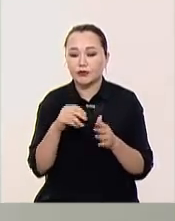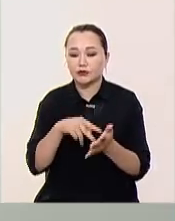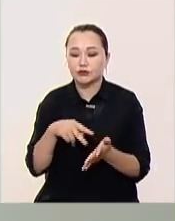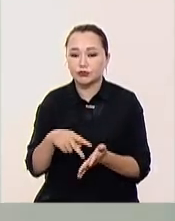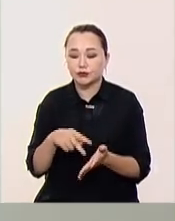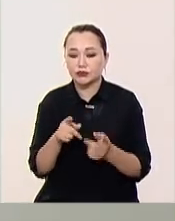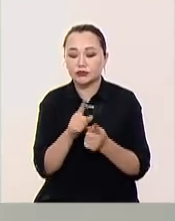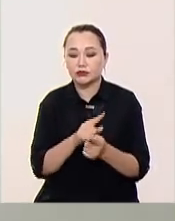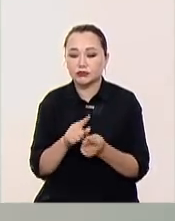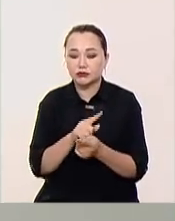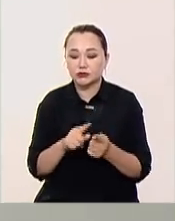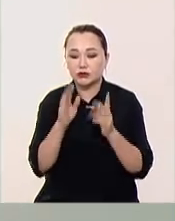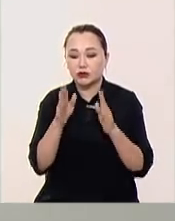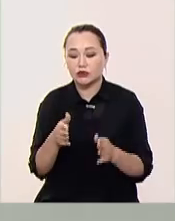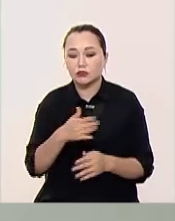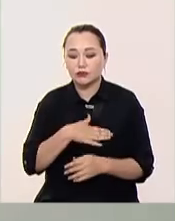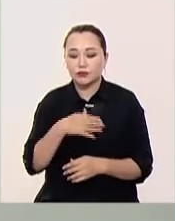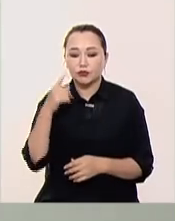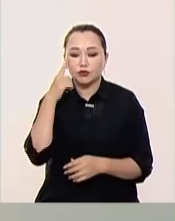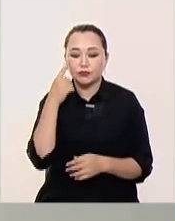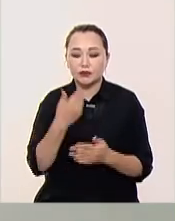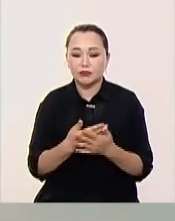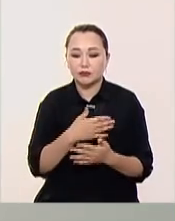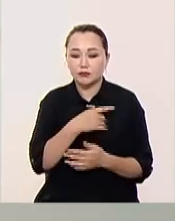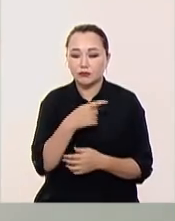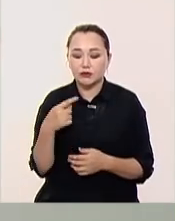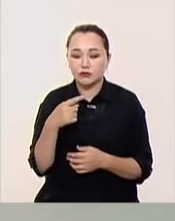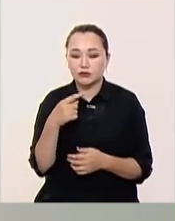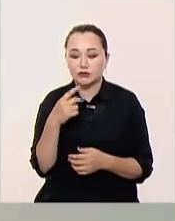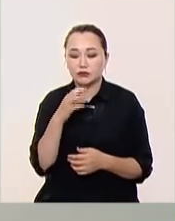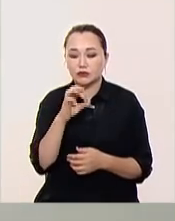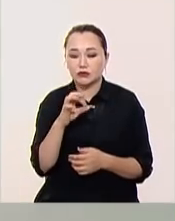бағасының өзгеру коридоры біздің ойымызша, яғни минус